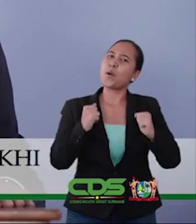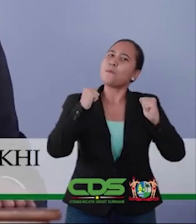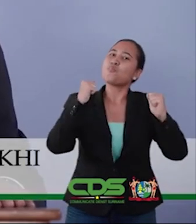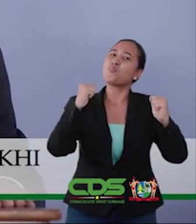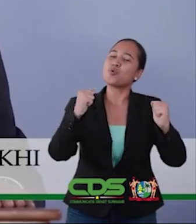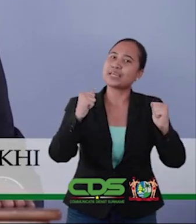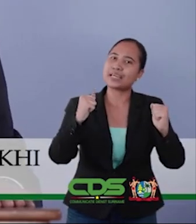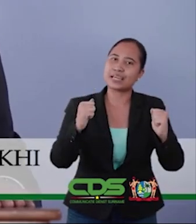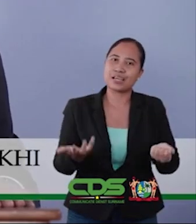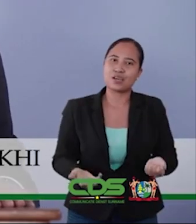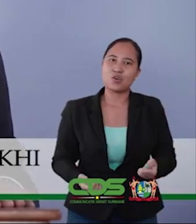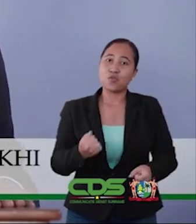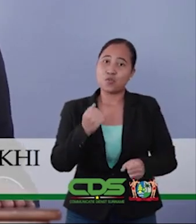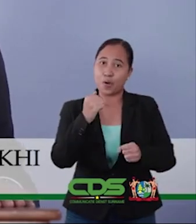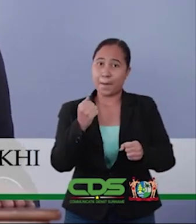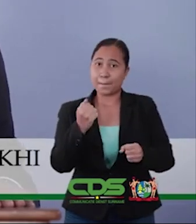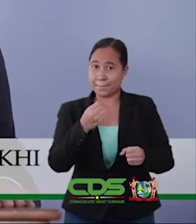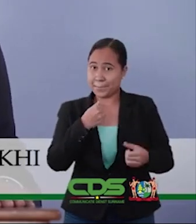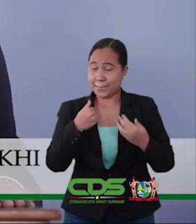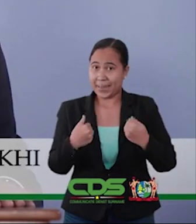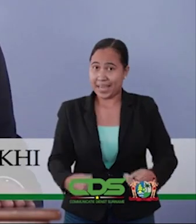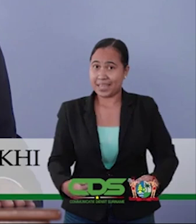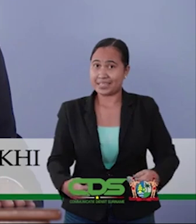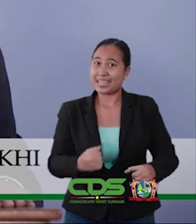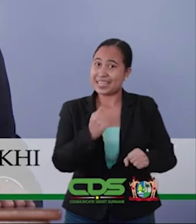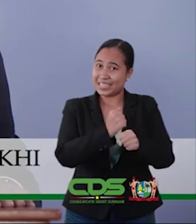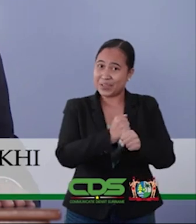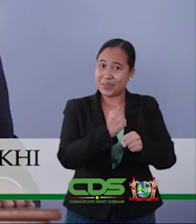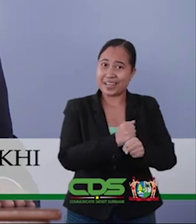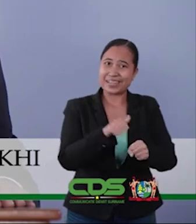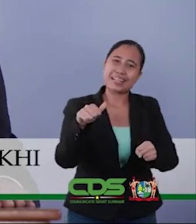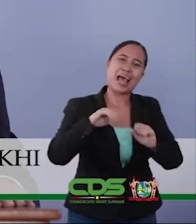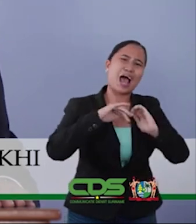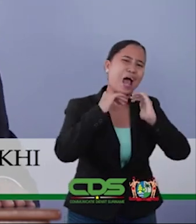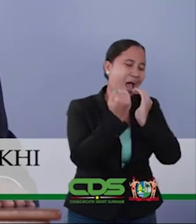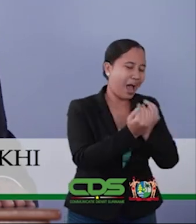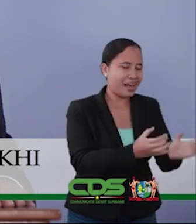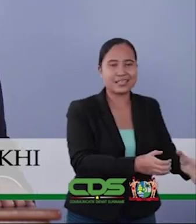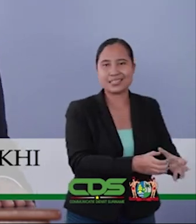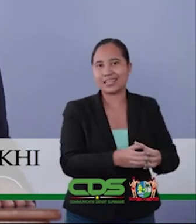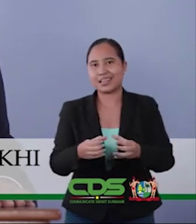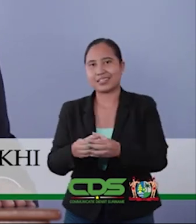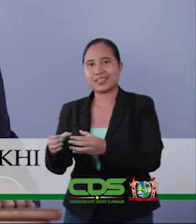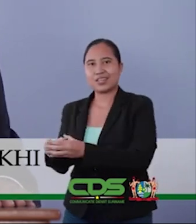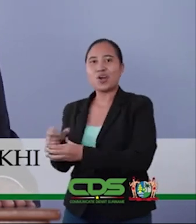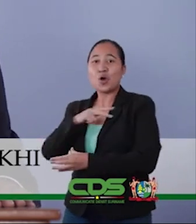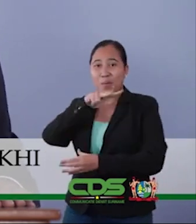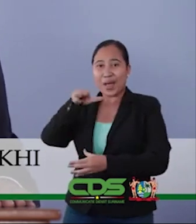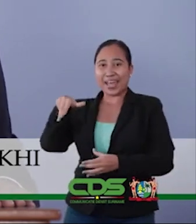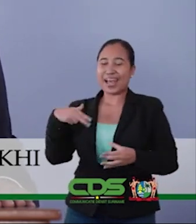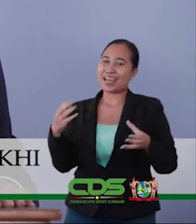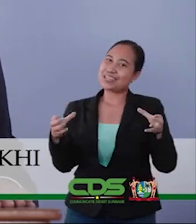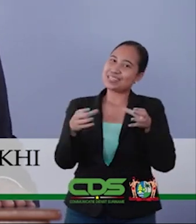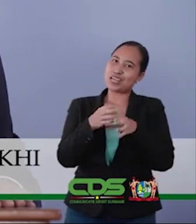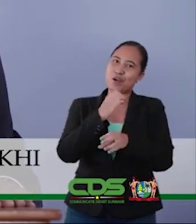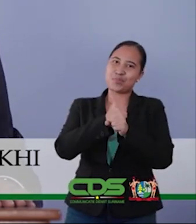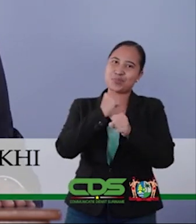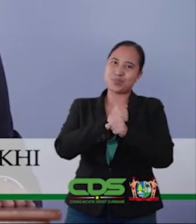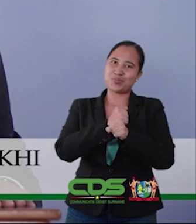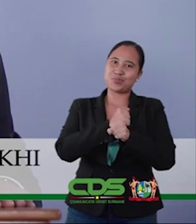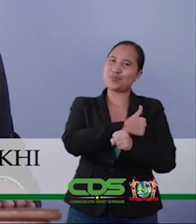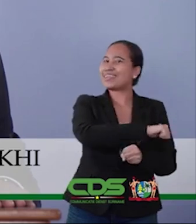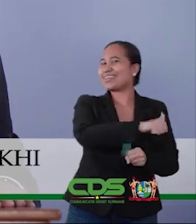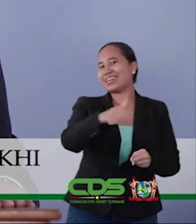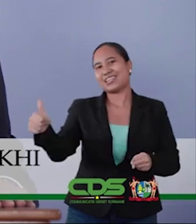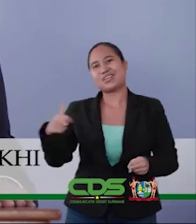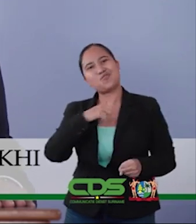bemoediging uit naar werknemers en werkgevers in alle sectoren. We gaan het samen doen. Voor ons allen.